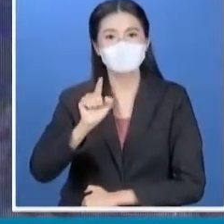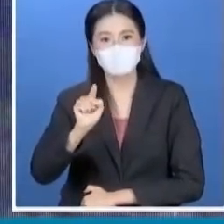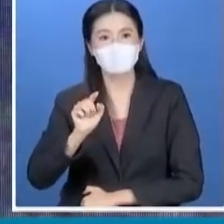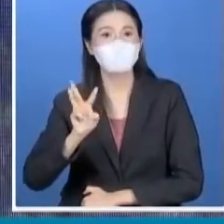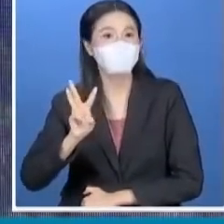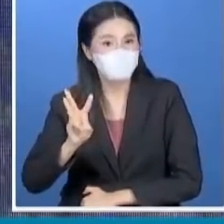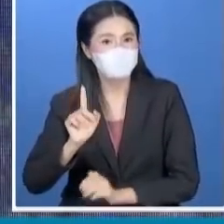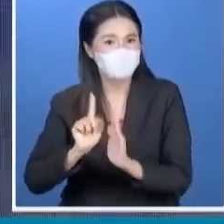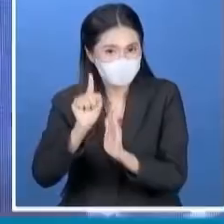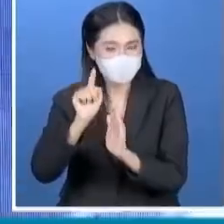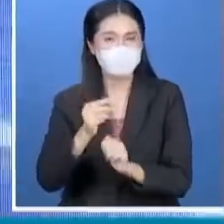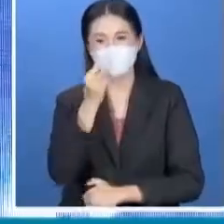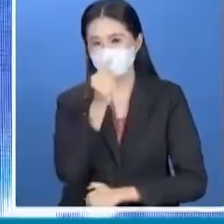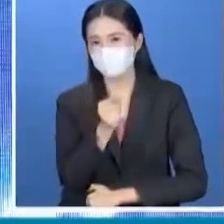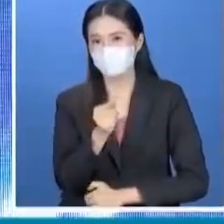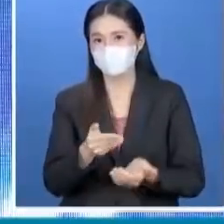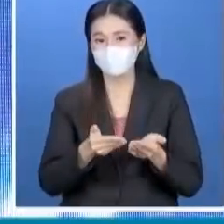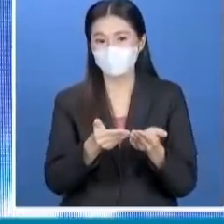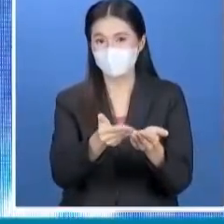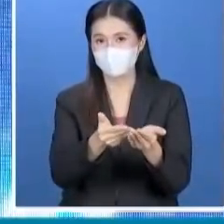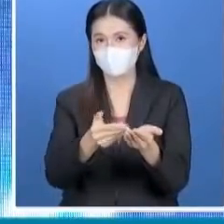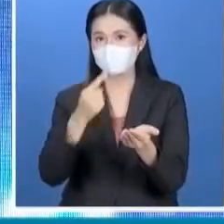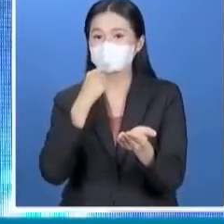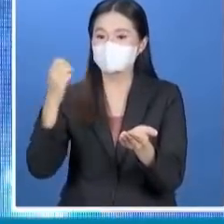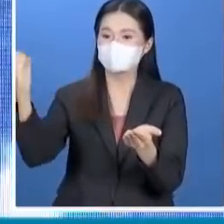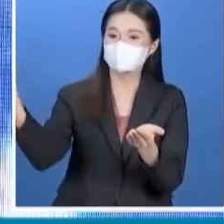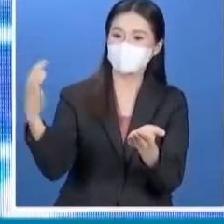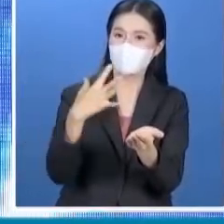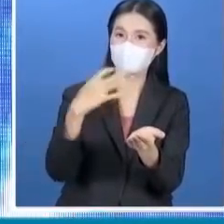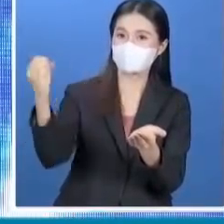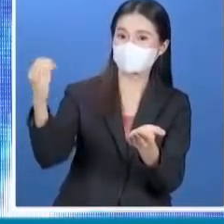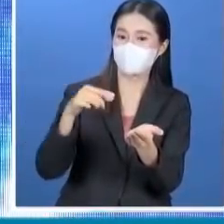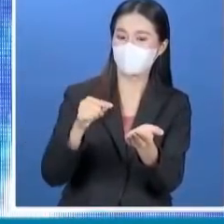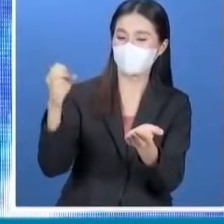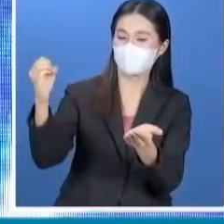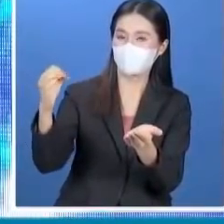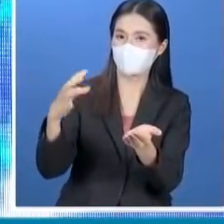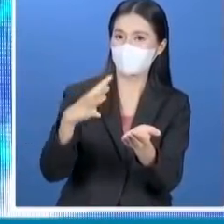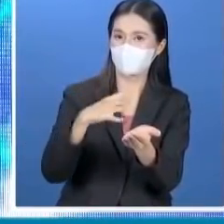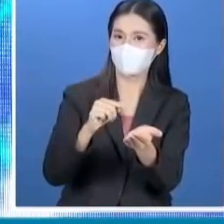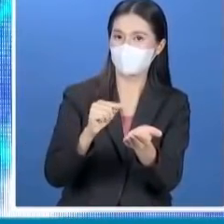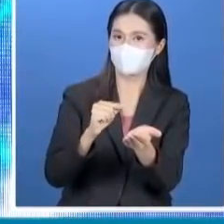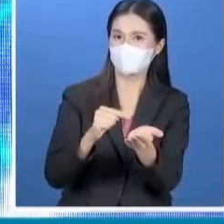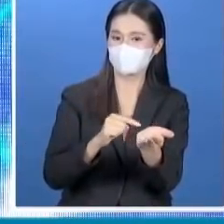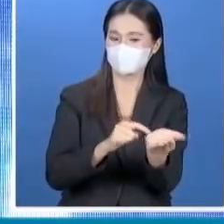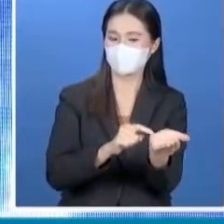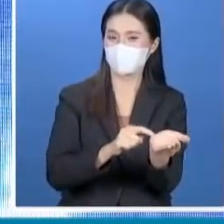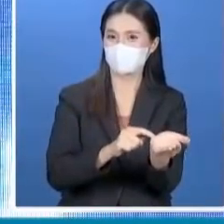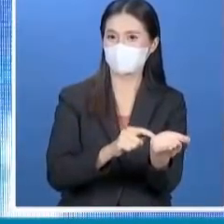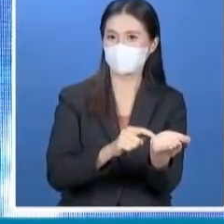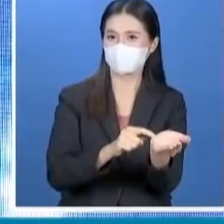22:33:51 โดยให้สังเกตเวลาเรือผ่านแสงเงาบริเวณนี้จะเห็นว่ามีลักษณะเหมือนวัตถุบางอย่างอยู่บริเวณท้าย